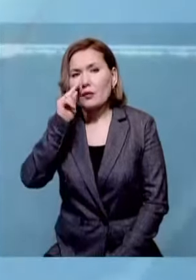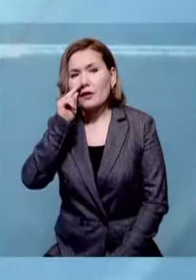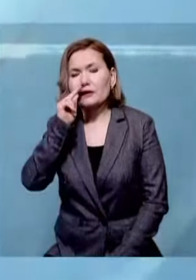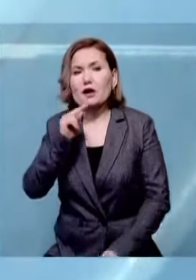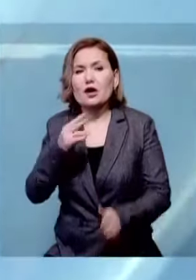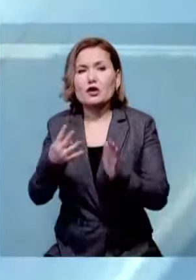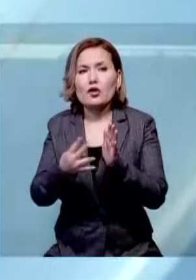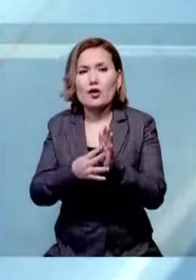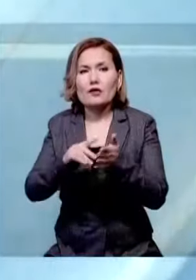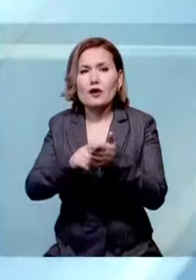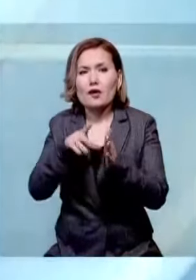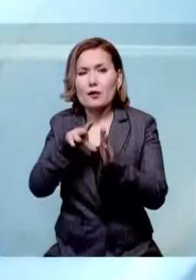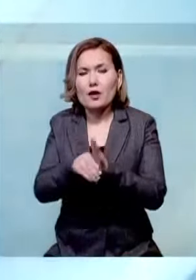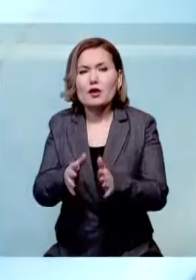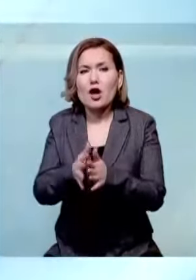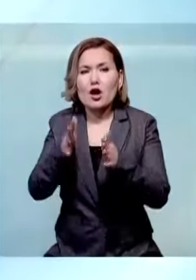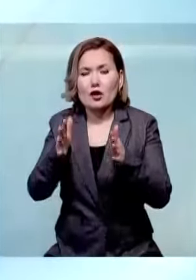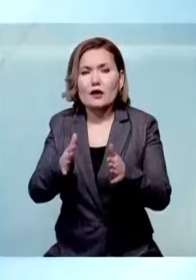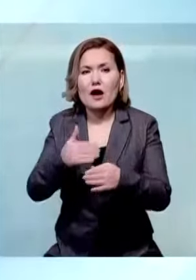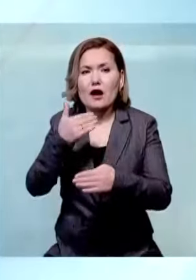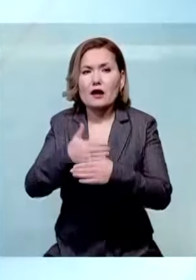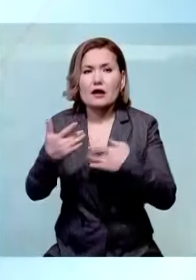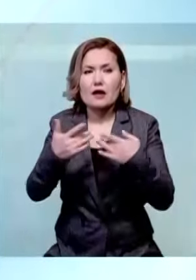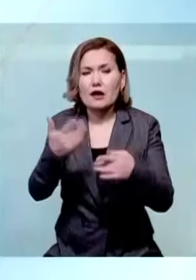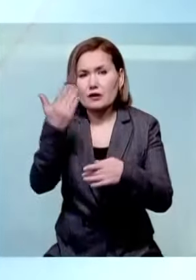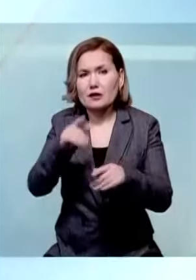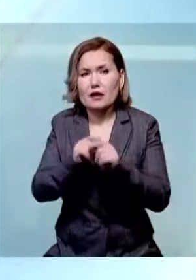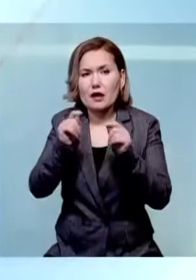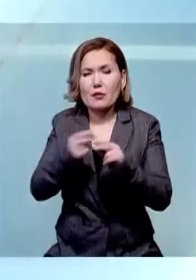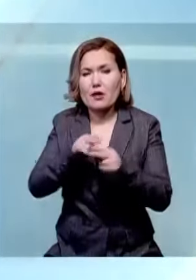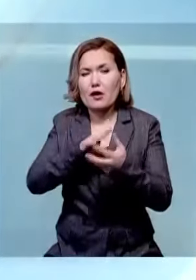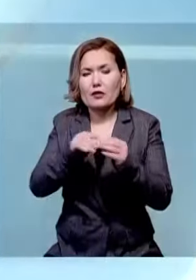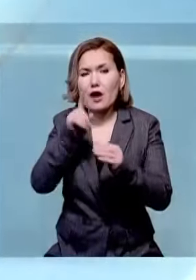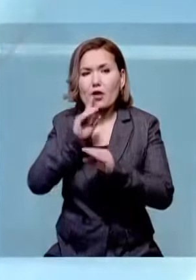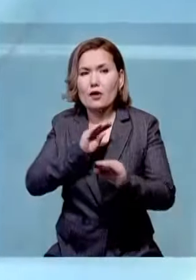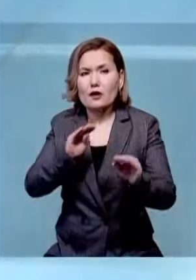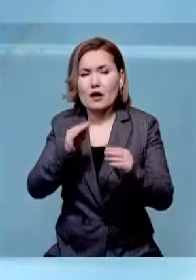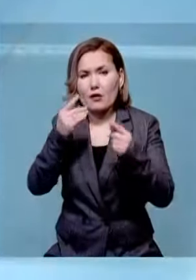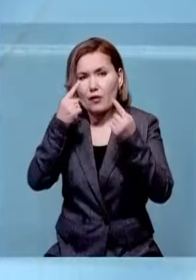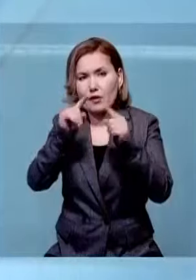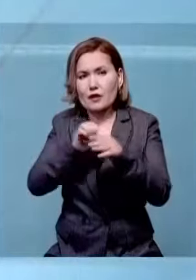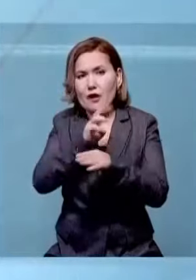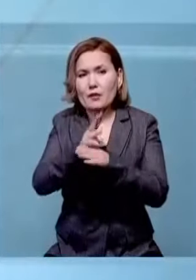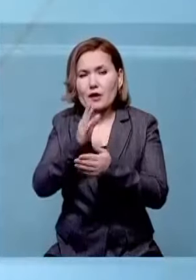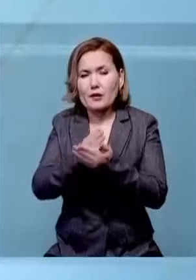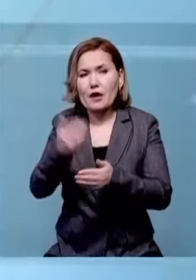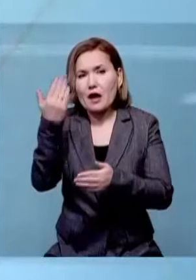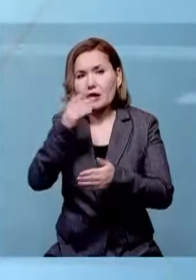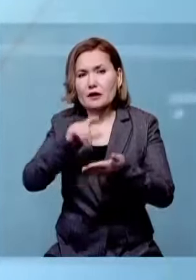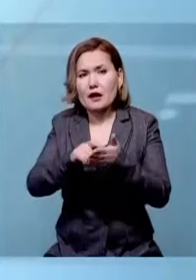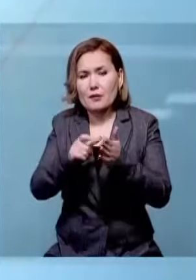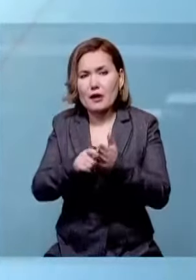Шымкентте 9 залдан тұратын ең үлкен кинотеатр ашылды. Соңғы үлгідегі озық технологиямен жабдықталған